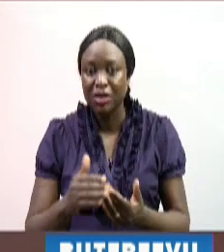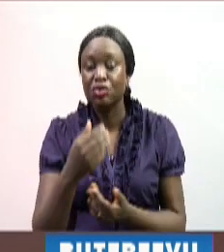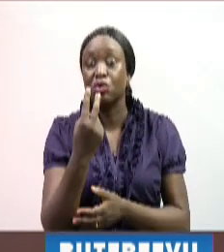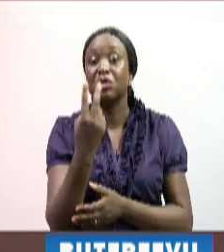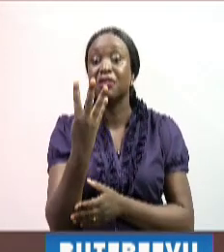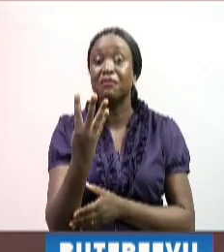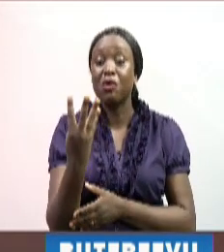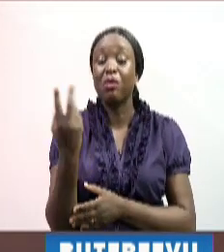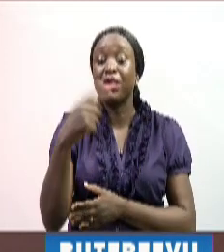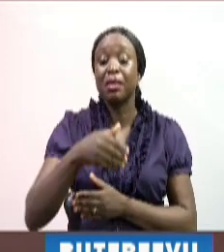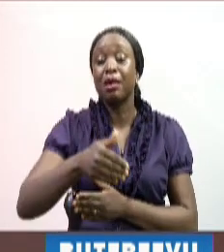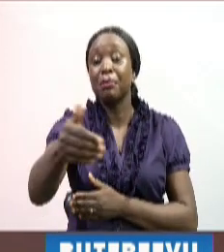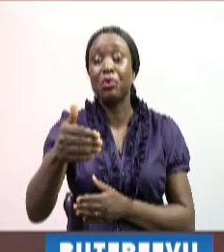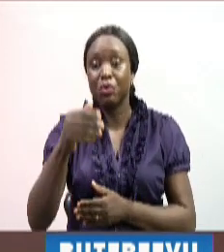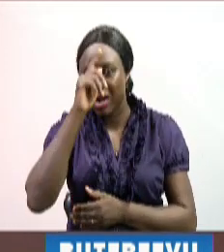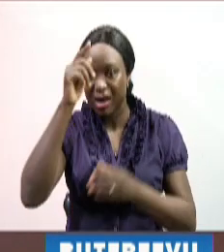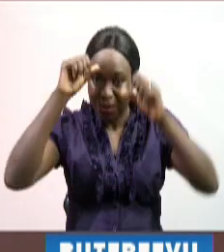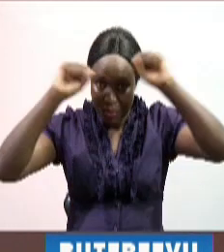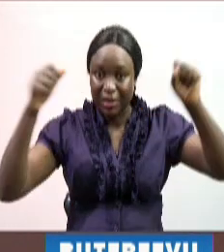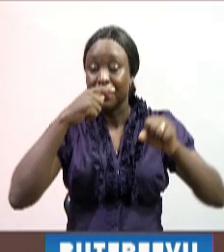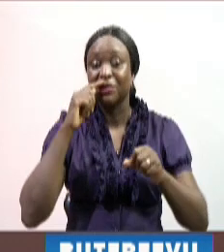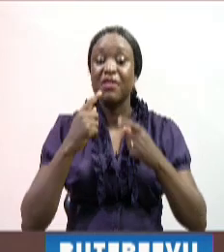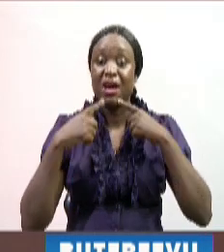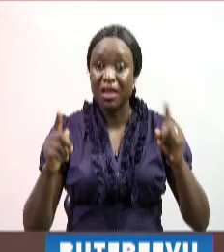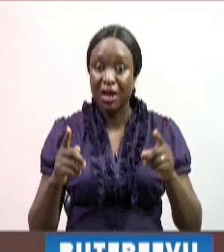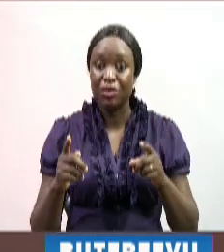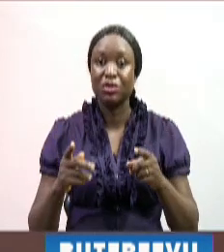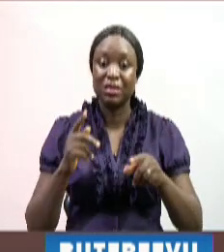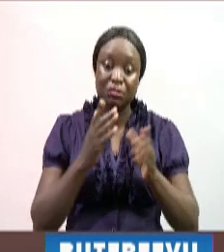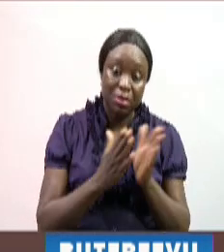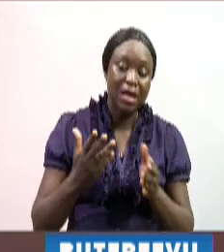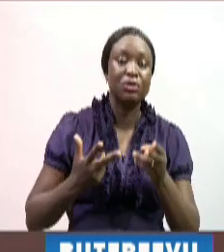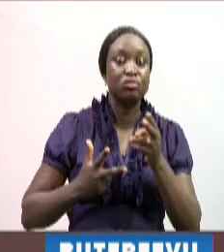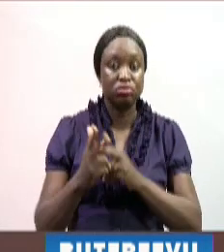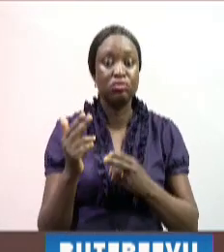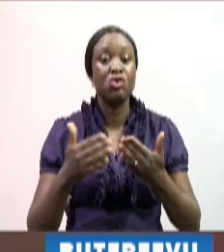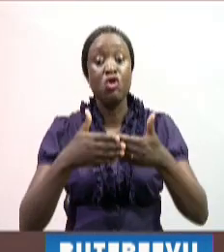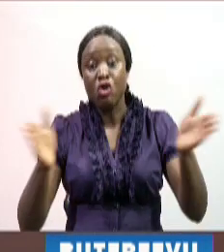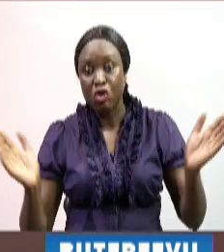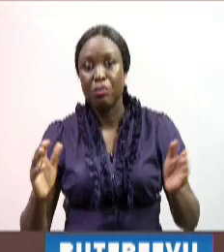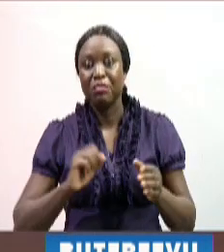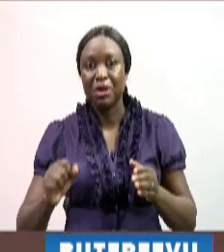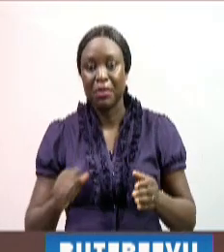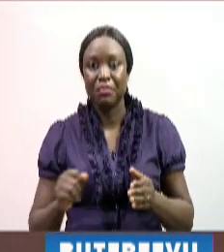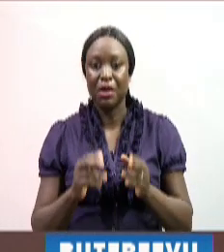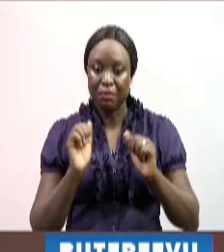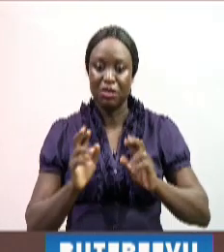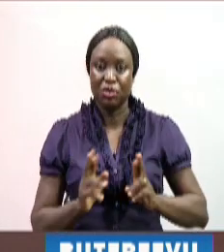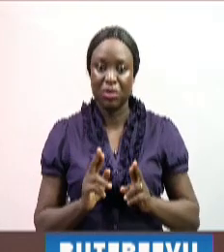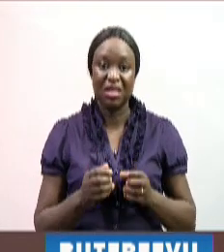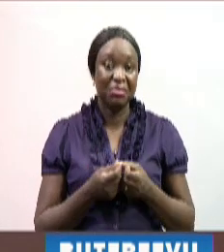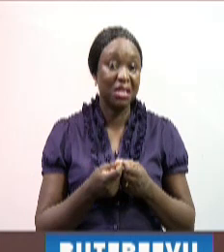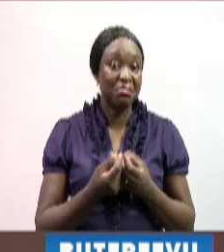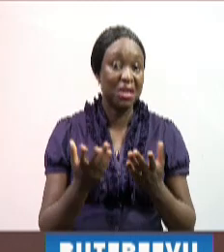w'eggwanga lino ze yabawa ez'okuddamu okugula ebifo byabwe zibasange nga beetegese bulungi wabula abadigize bangi bandibanga si baakudda mu bifo